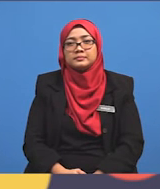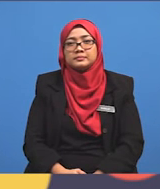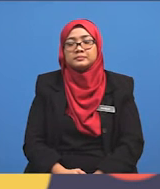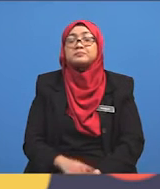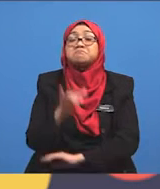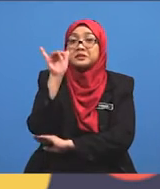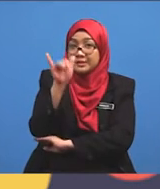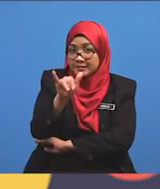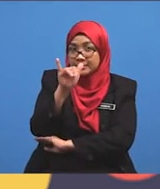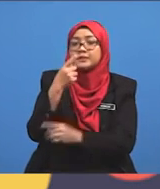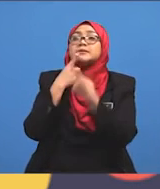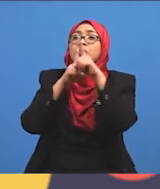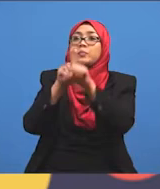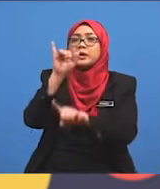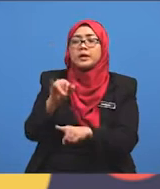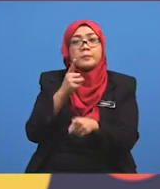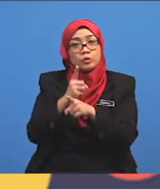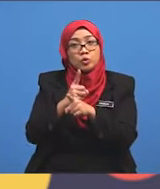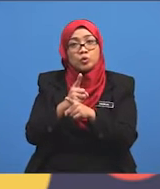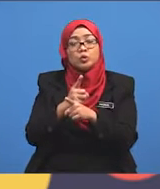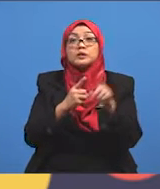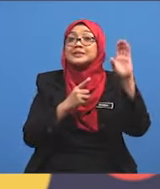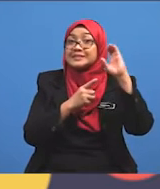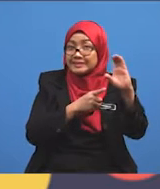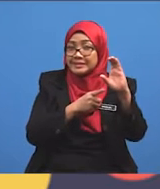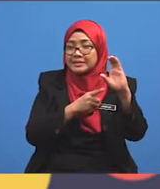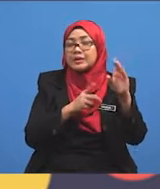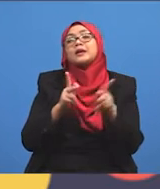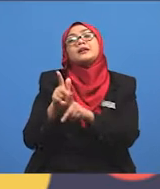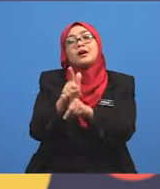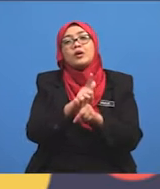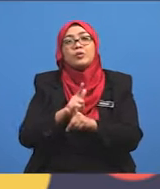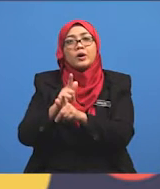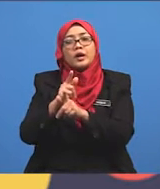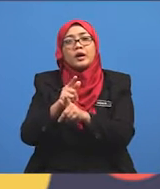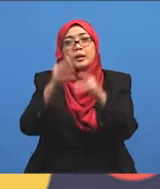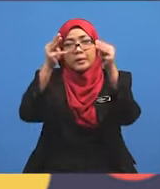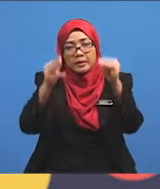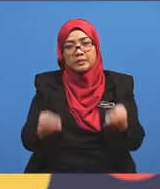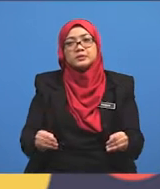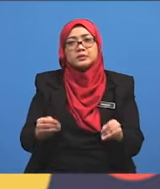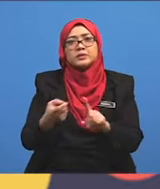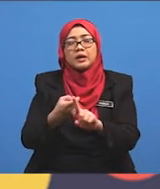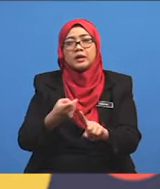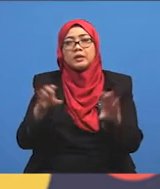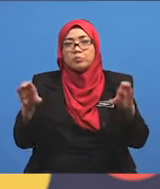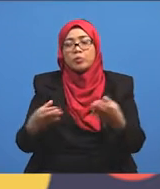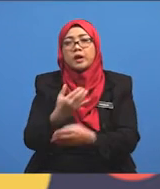Ya, jawapan yang betul ialah C. Mengawal umatnya daripada perkara mungkar dan keji.